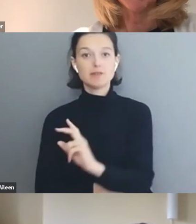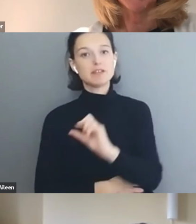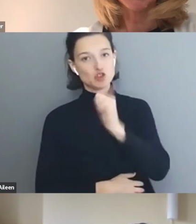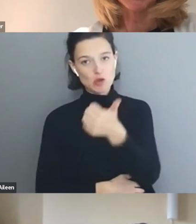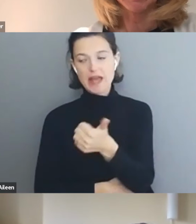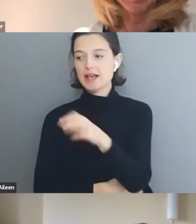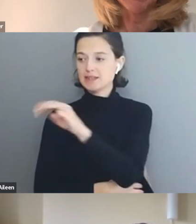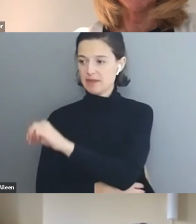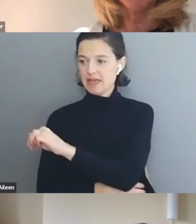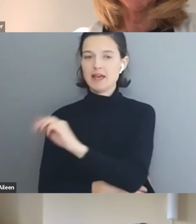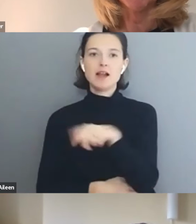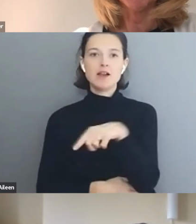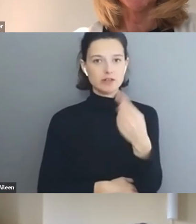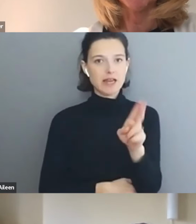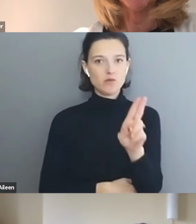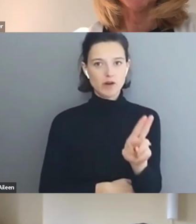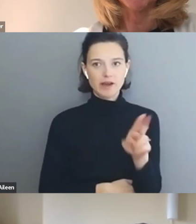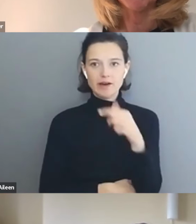Ulrike weiterreichen. Ja.